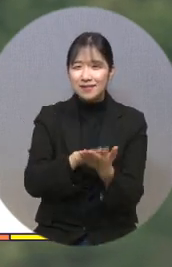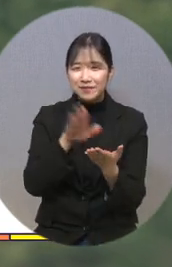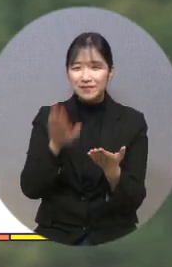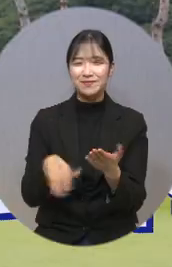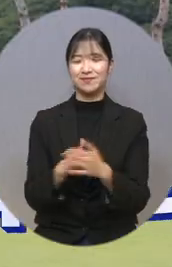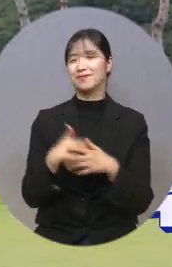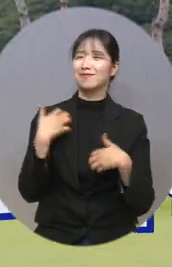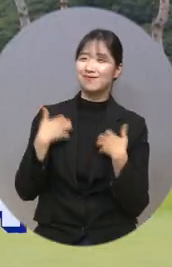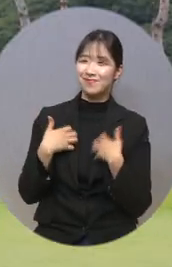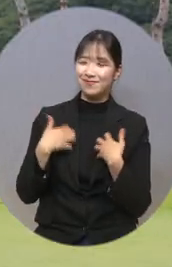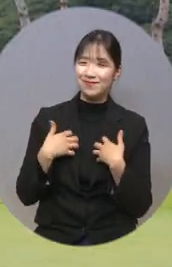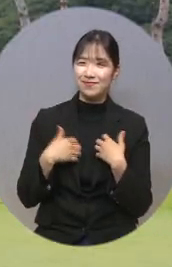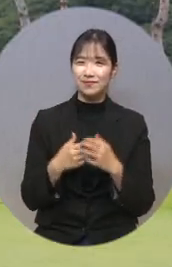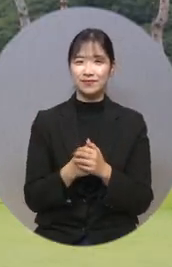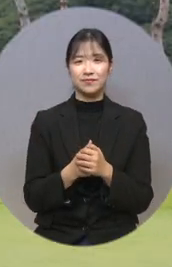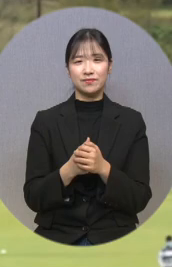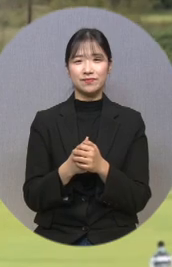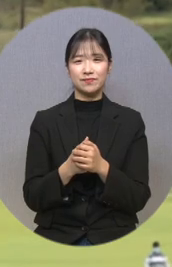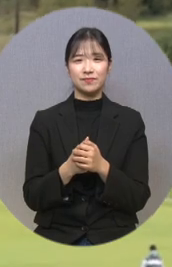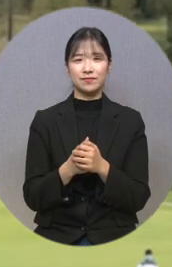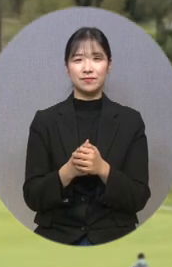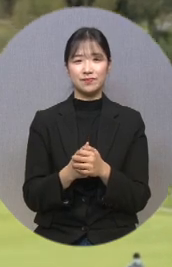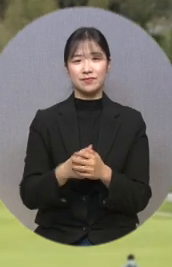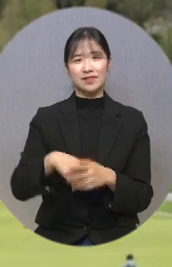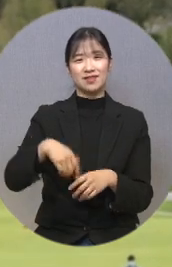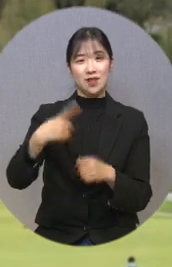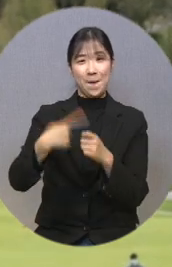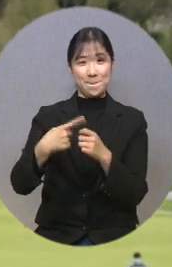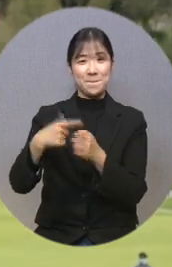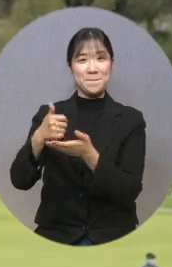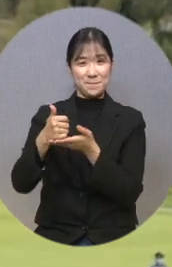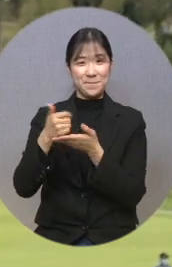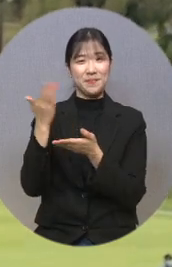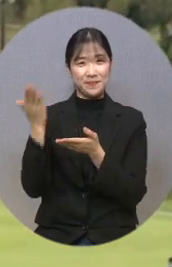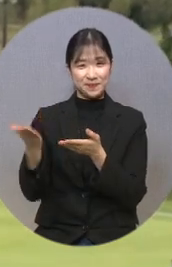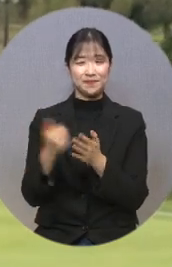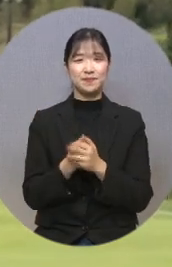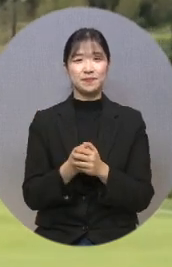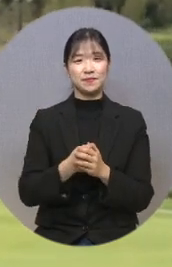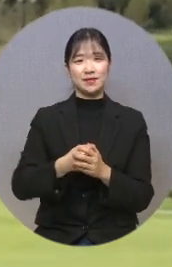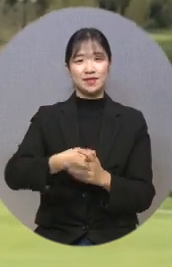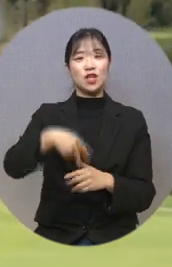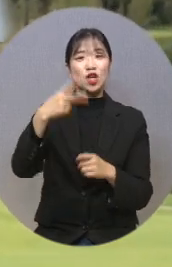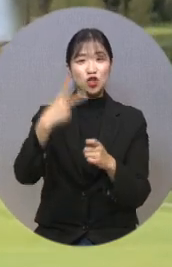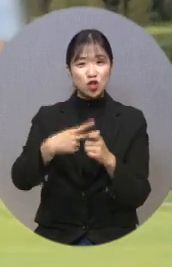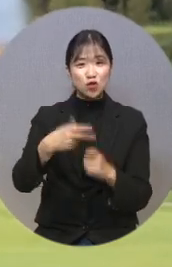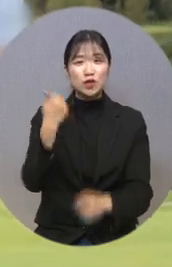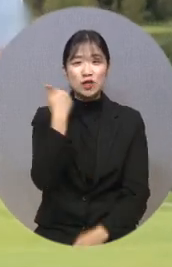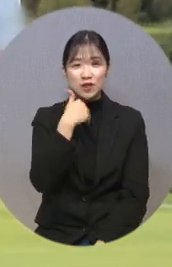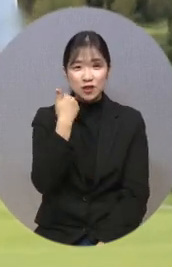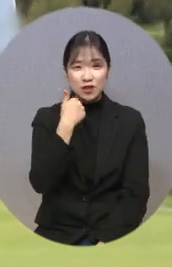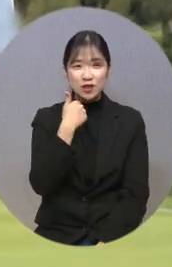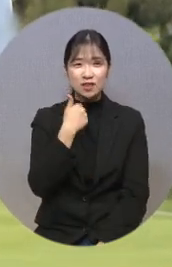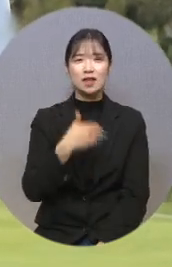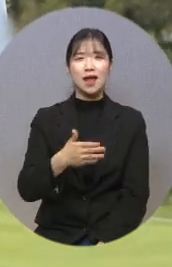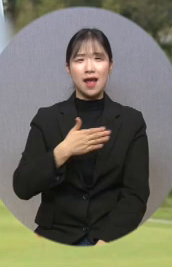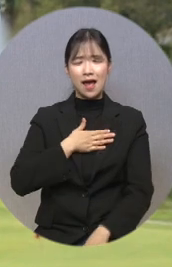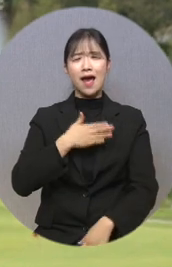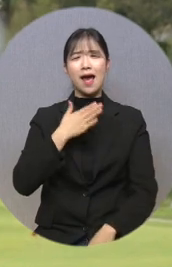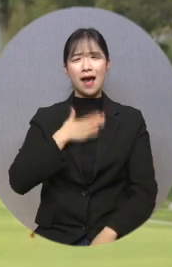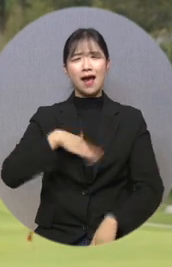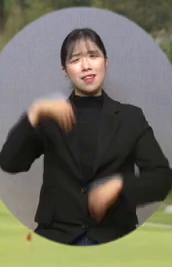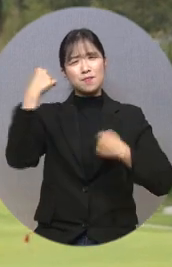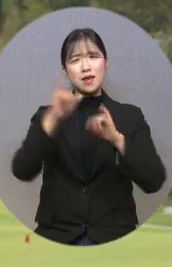반갑습니다. 자, 여러분. 첫 번째 게스트는 박광재님이시고요. 네. 그리고 두 번째 게스트는 또 제가 아는 배우